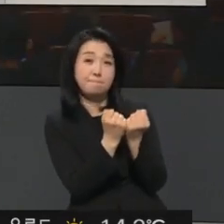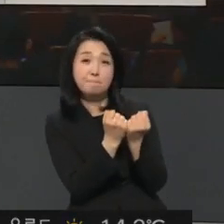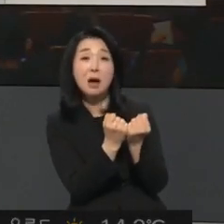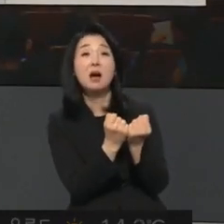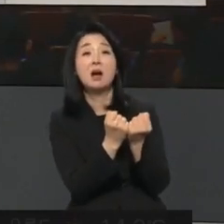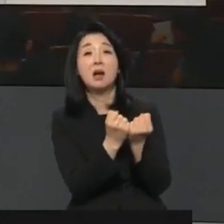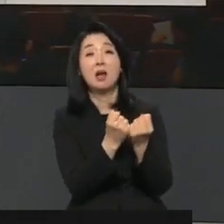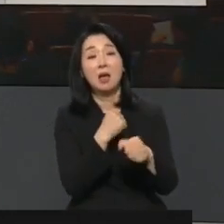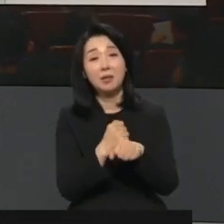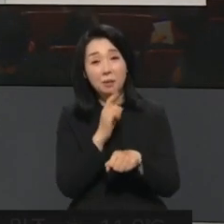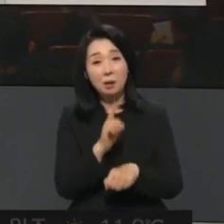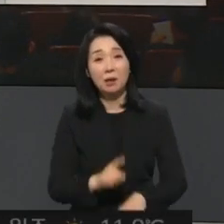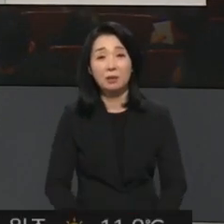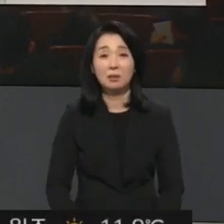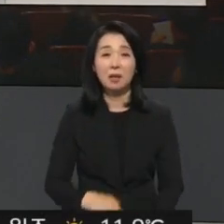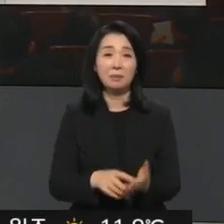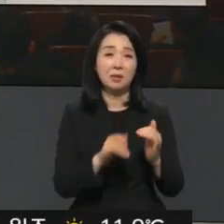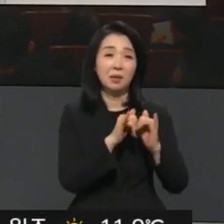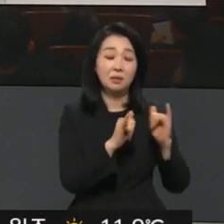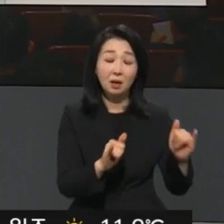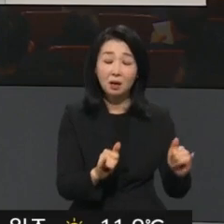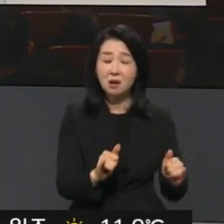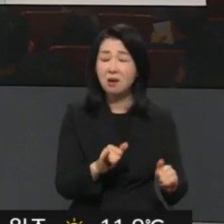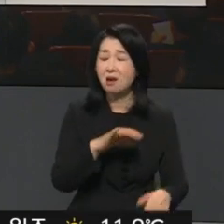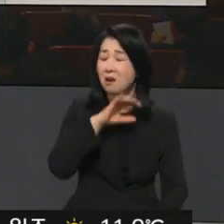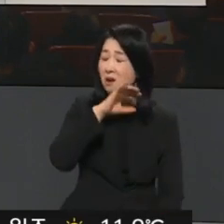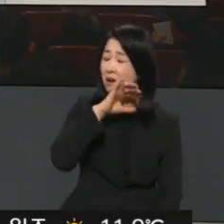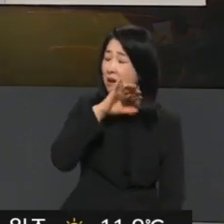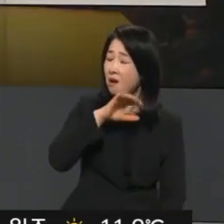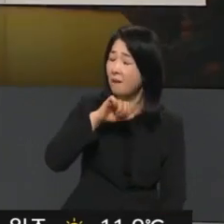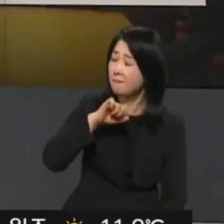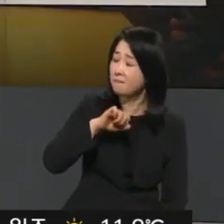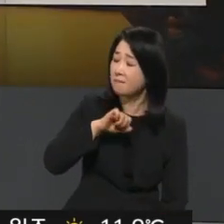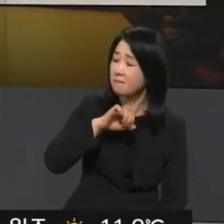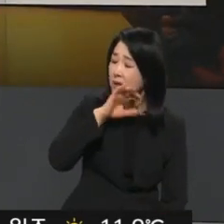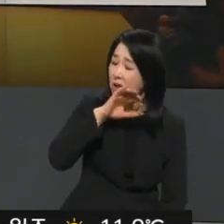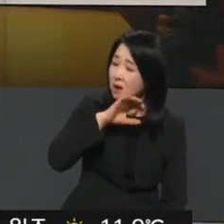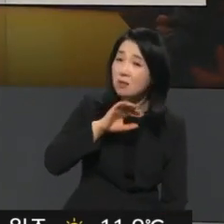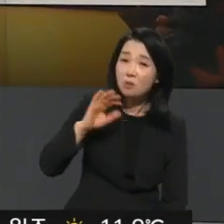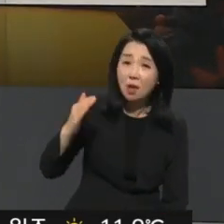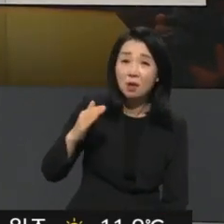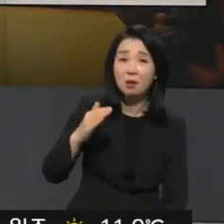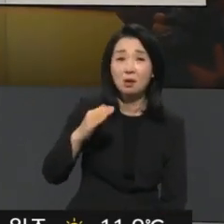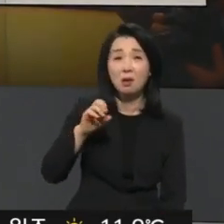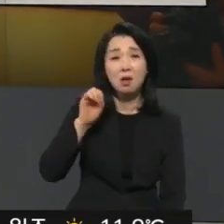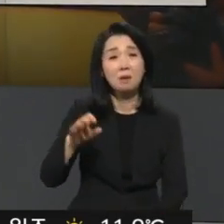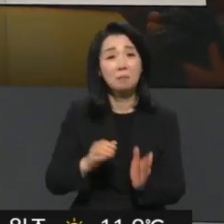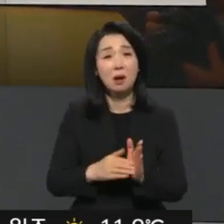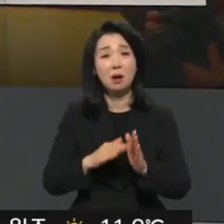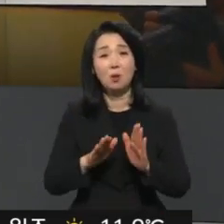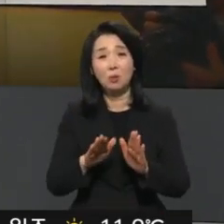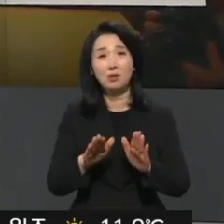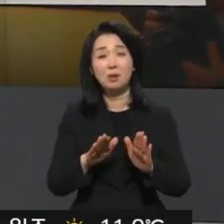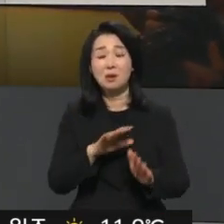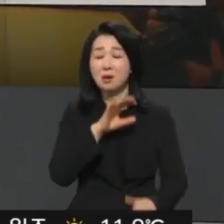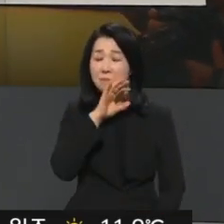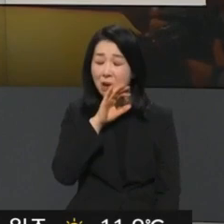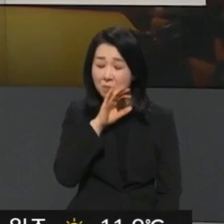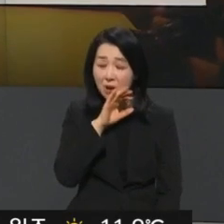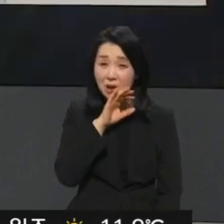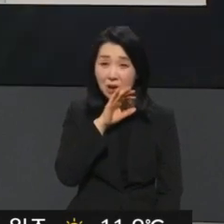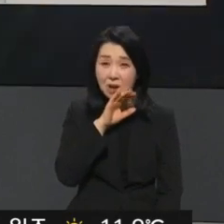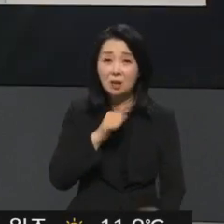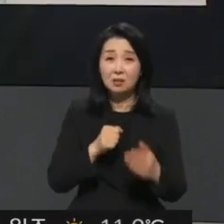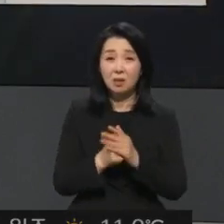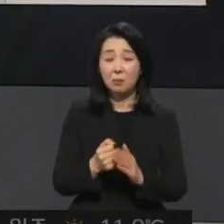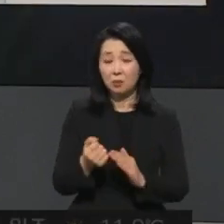과정도 밝겠다고 했는데요 피해자들은 당연히 반발할 수밖에 없습니다이 반발의 예상해서 정부가 오늘 발제문을 미리 공개